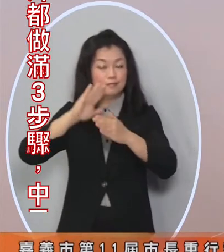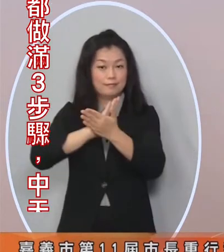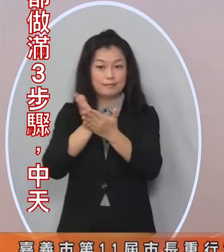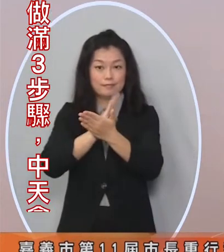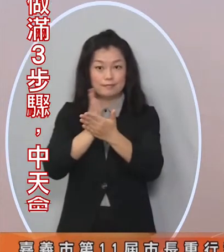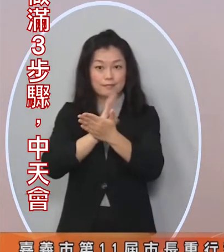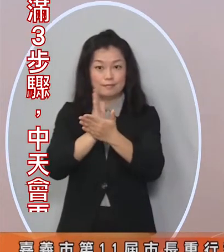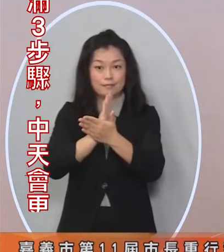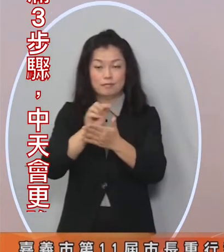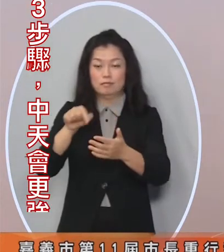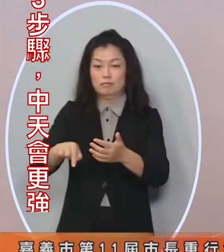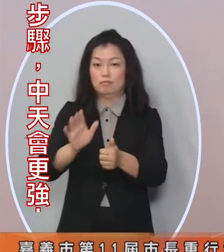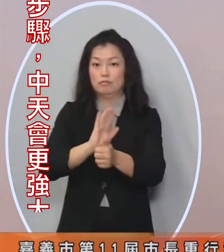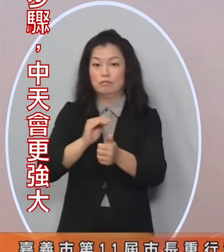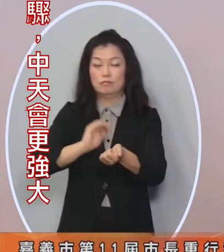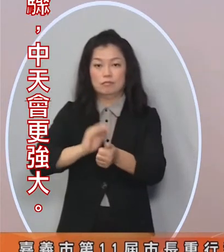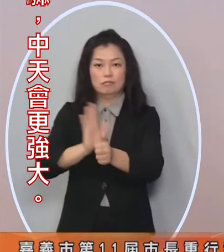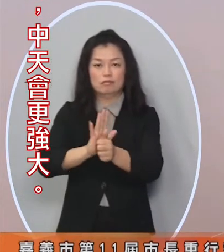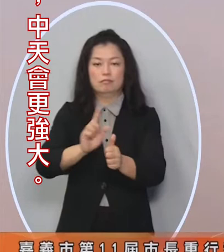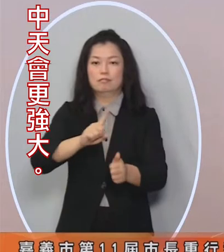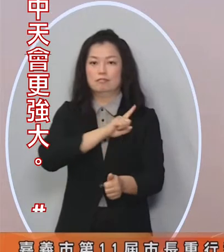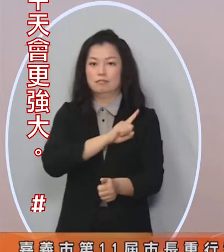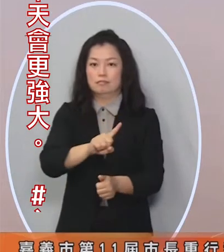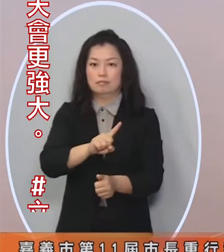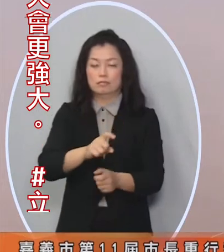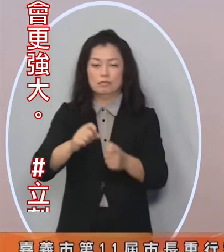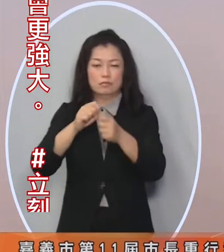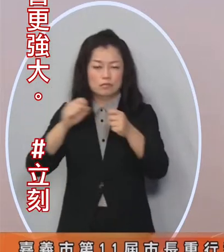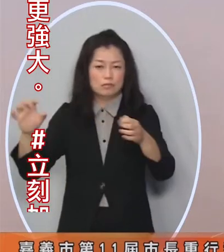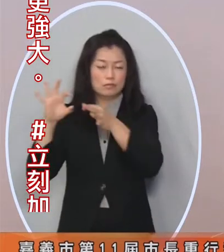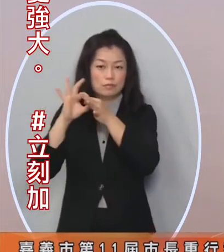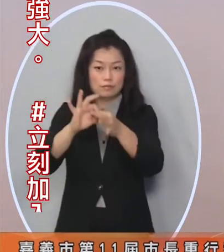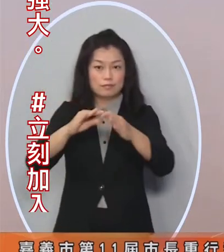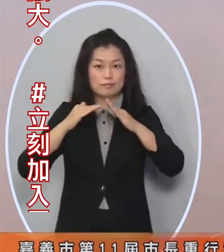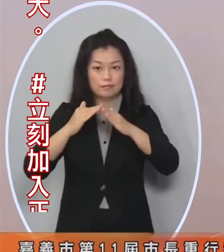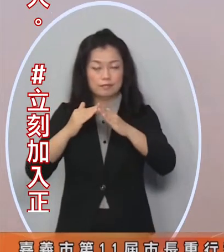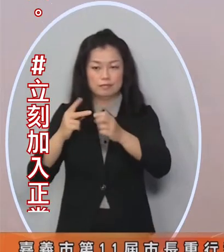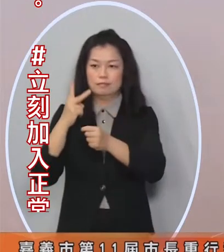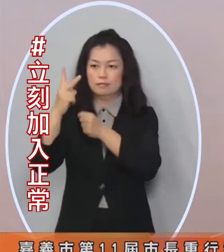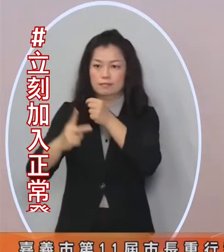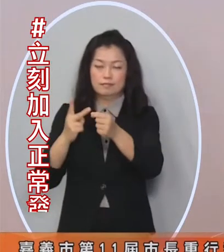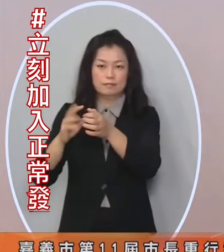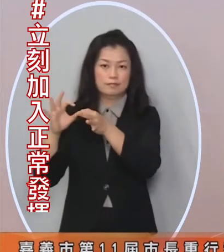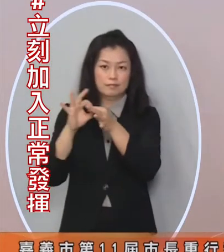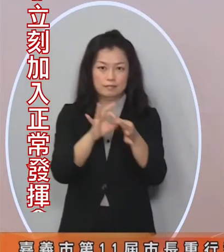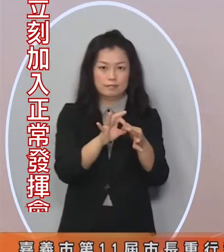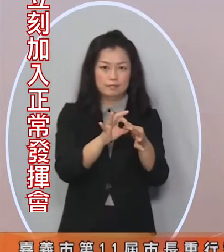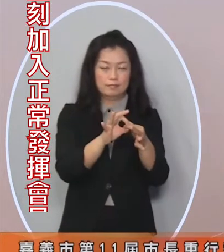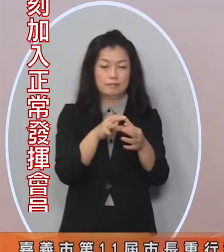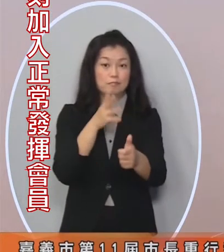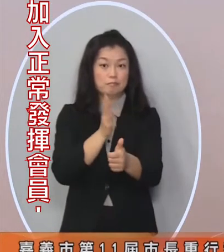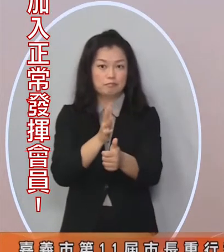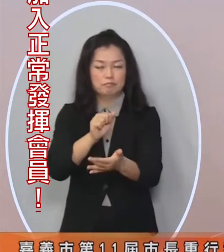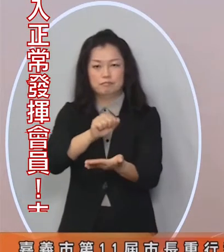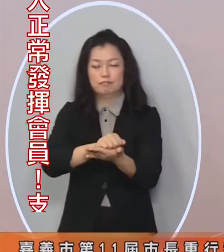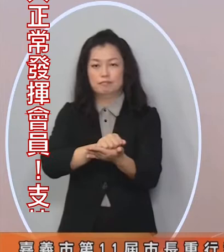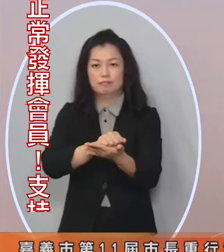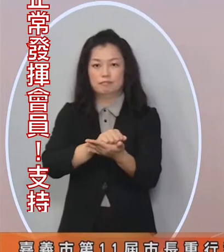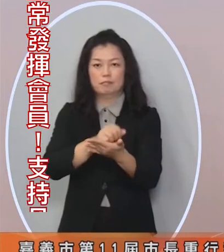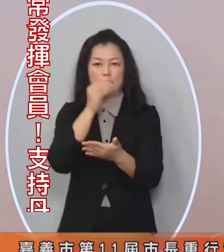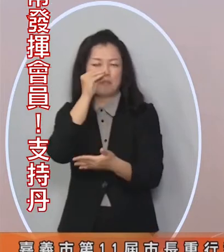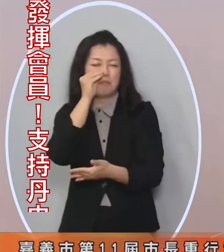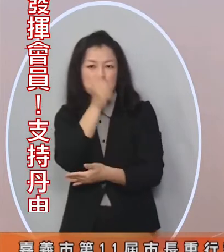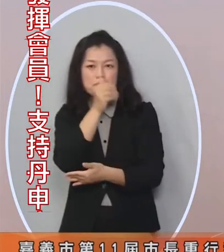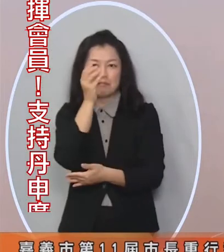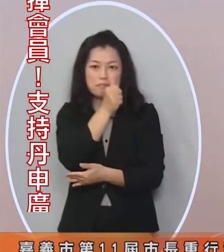岛又是第一，在永续城市金周刊里面连续两年我们都拿到永续城市的特优